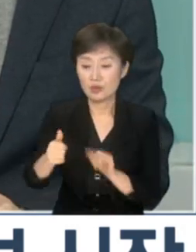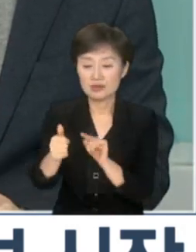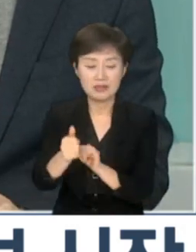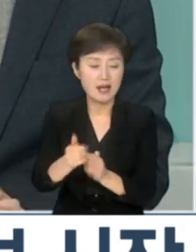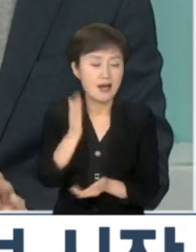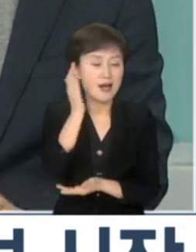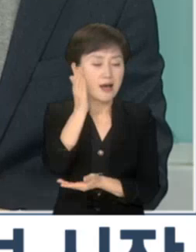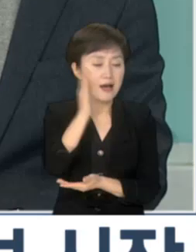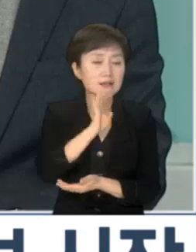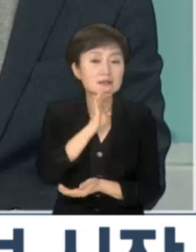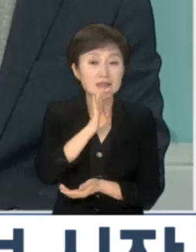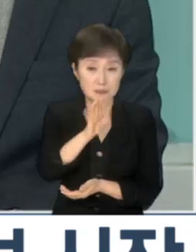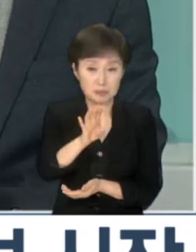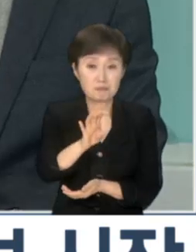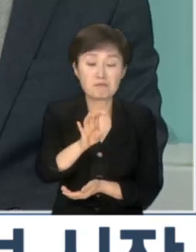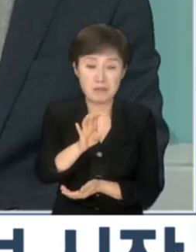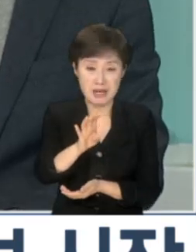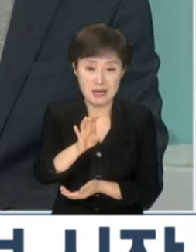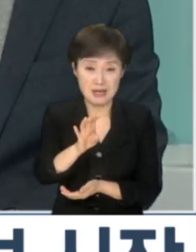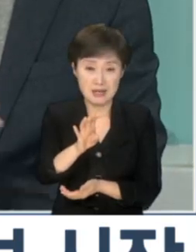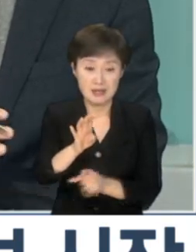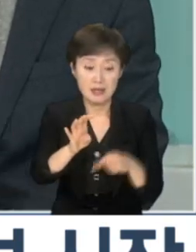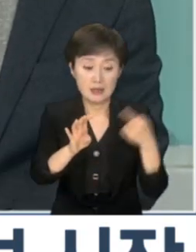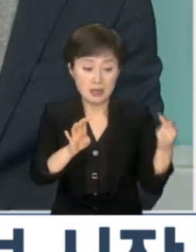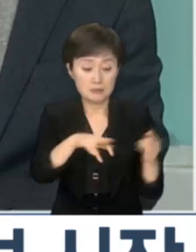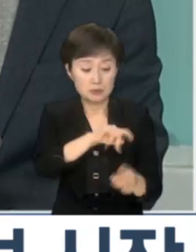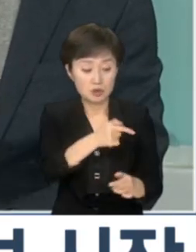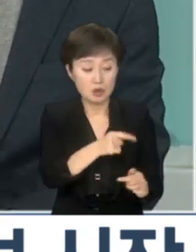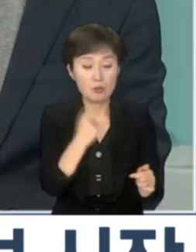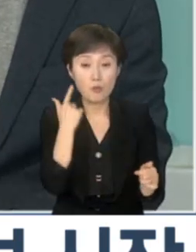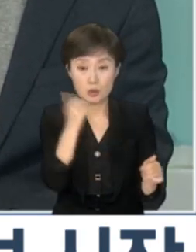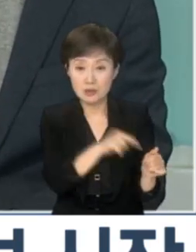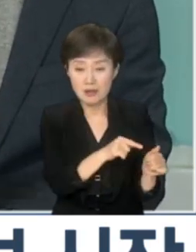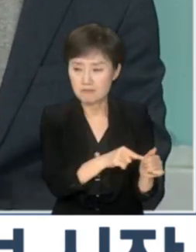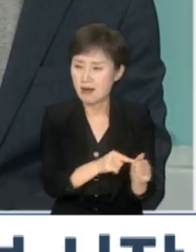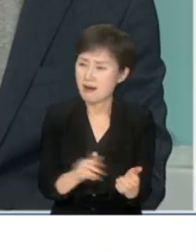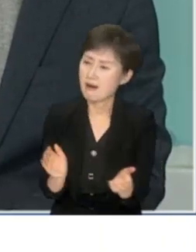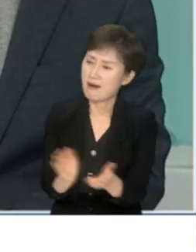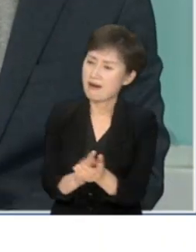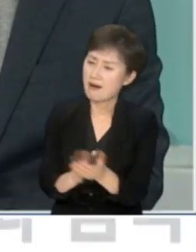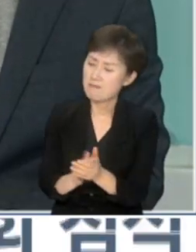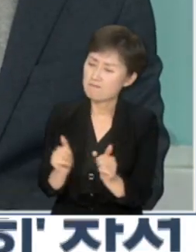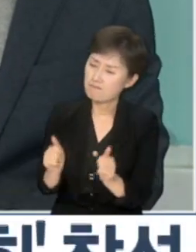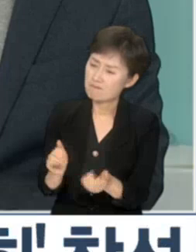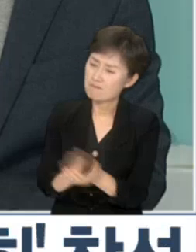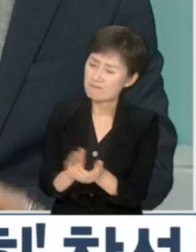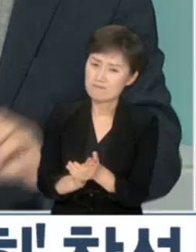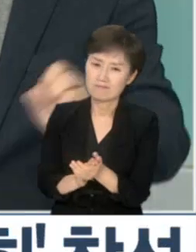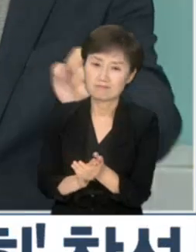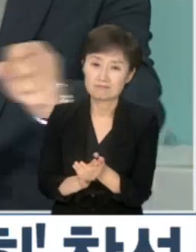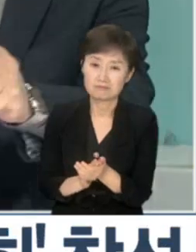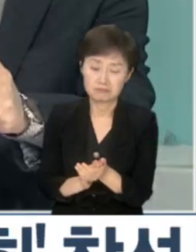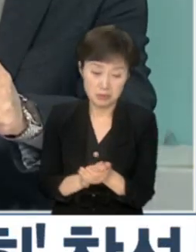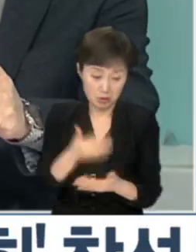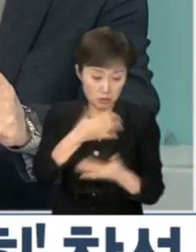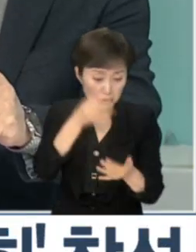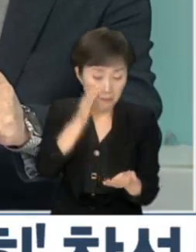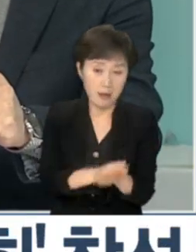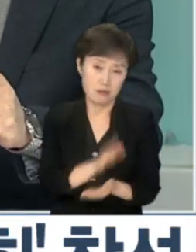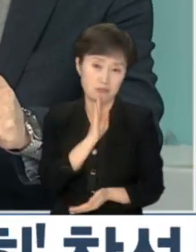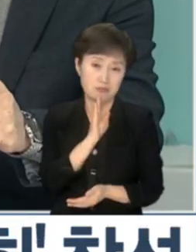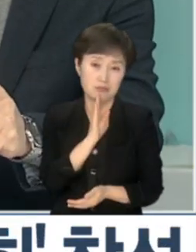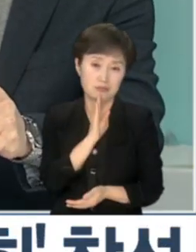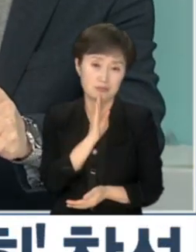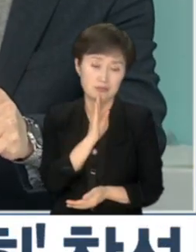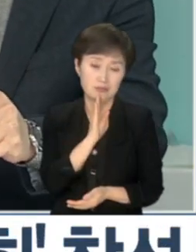동안 간증한 이후에 바로 그 정광훈 목사가 나와서 너무 잘했다 막 이렇게 칭찬하는 모습도 나오고, 같이 있는 모습들 다